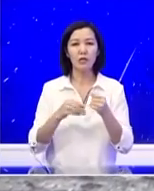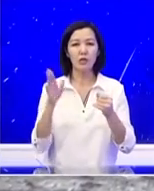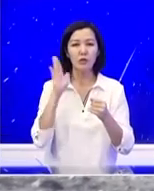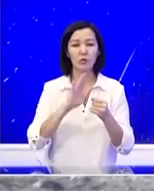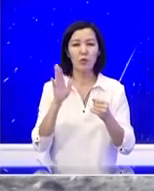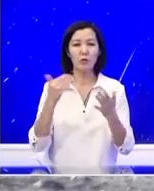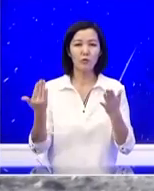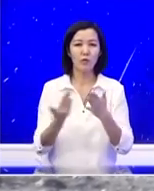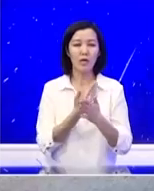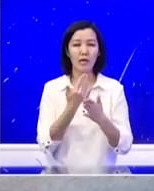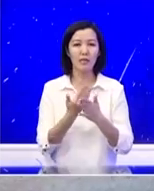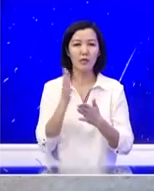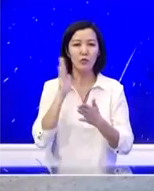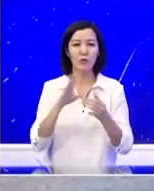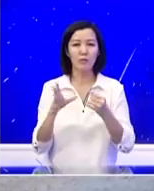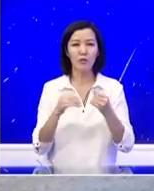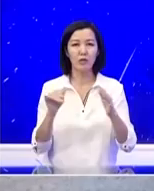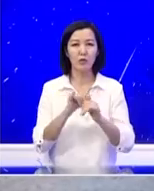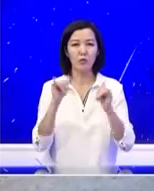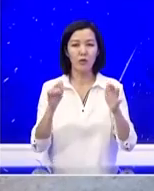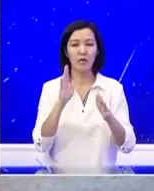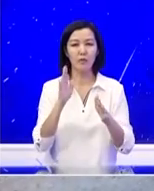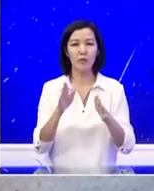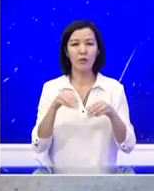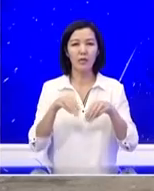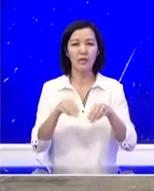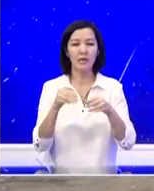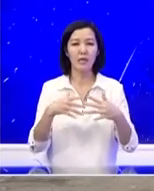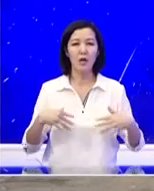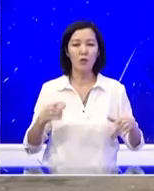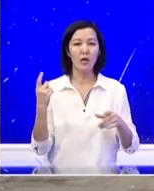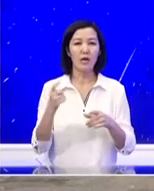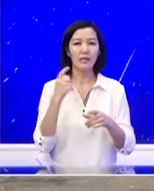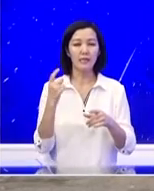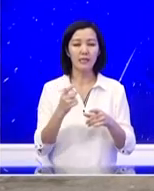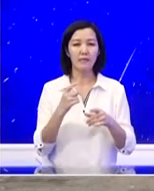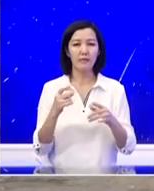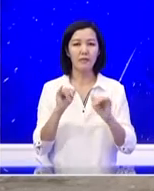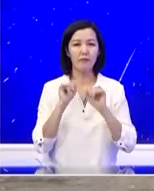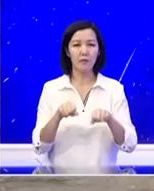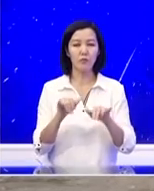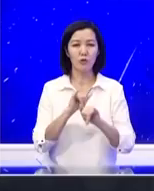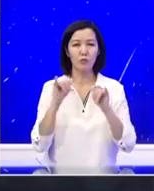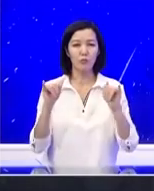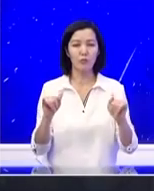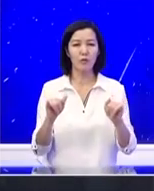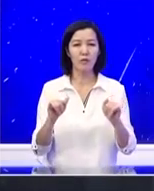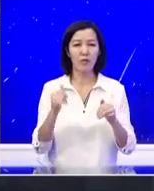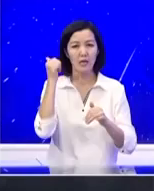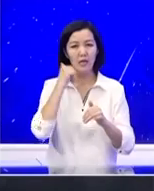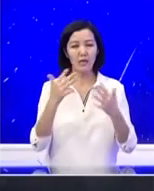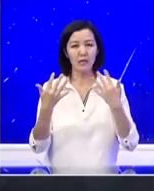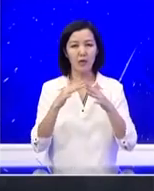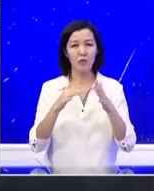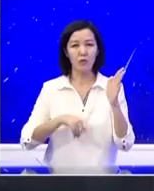кешендері жаңартылады, суармалы жер көлемі ұлғаяды. Егін егіп мал ұстаған ағайынның мүмкіндігі кеңеймек. Тозған ауылдардың да тірлігі